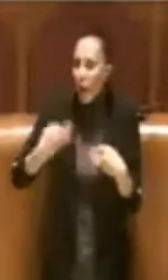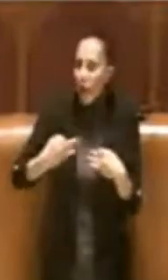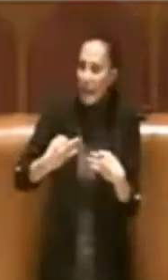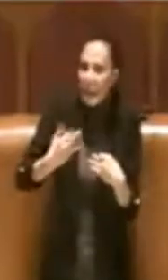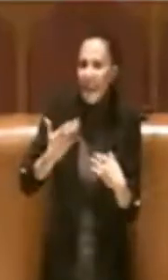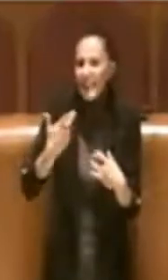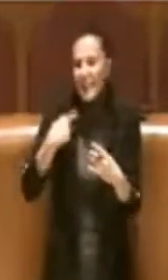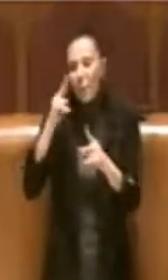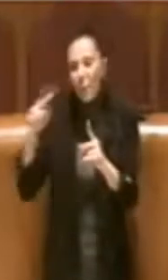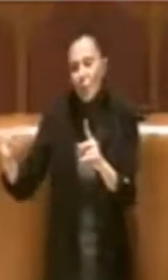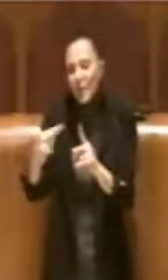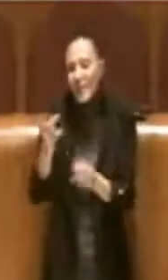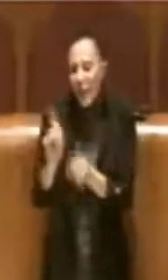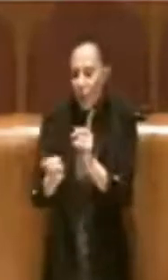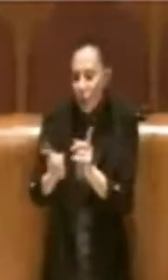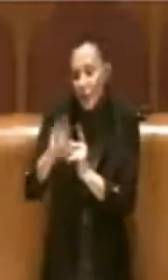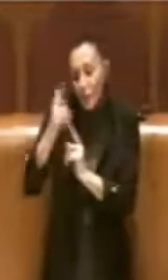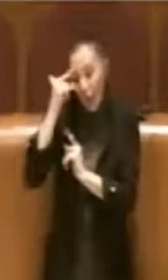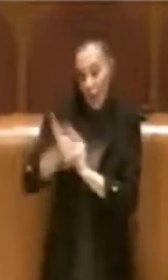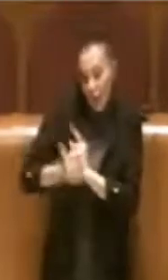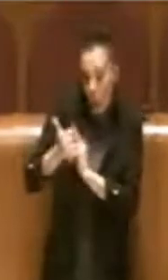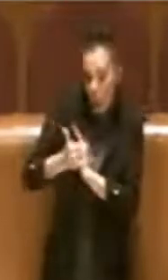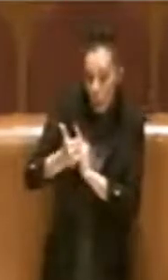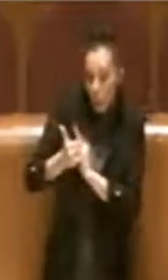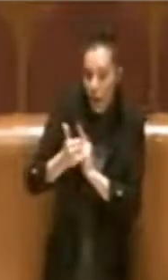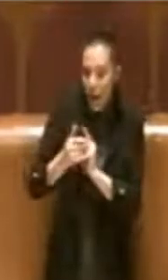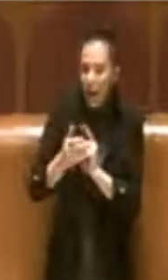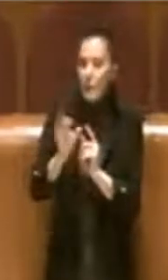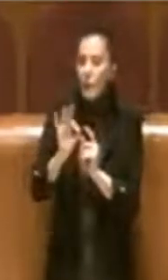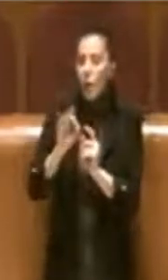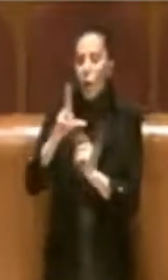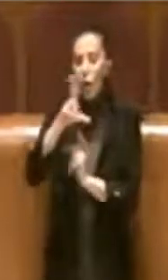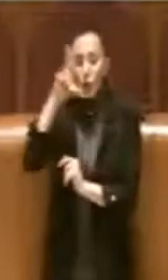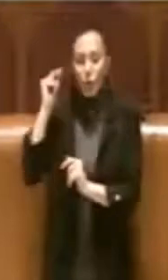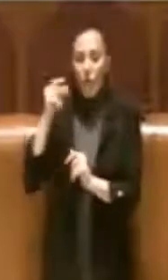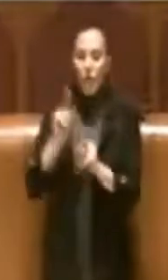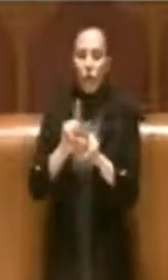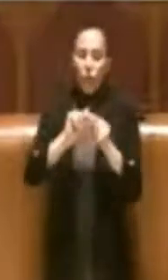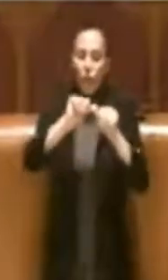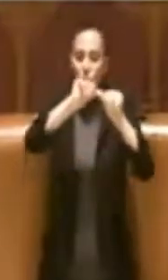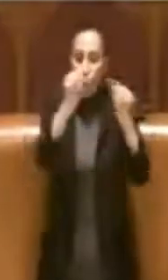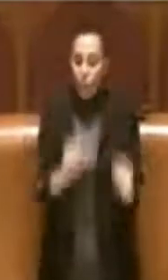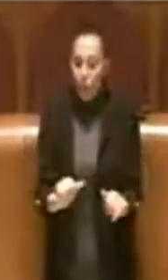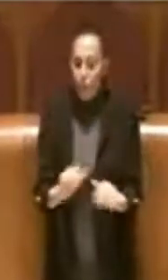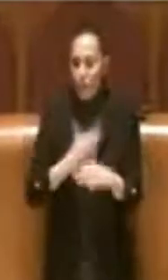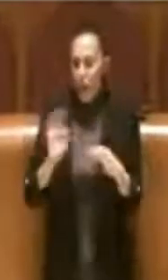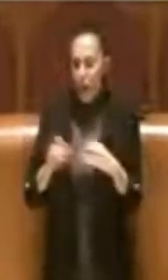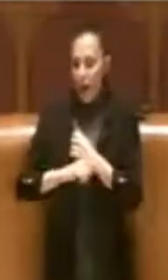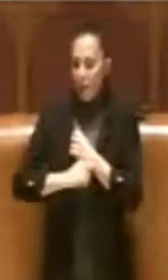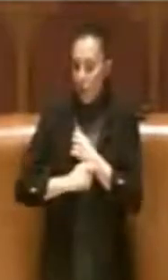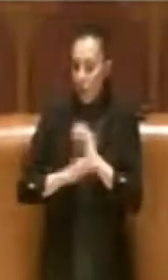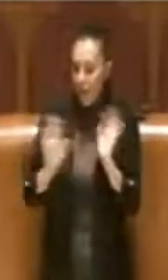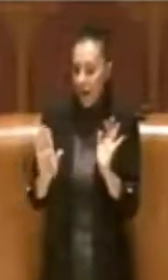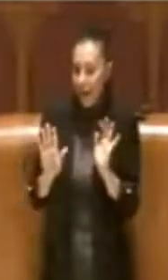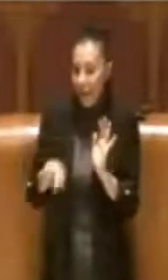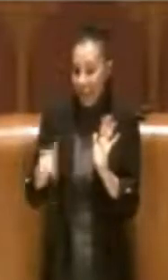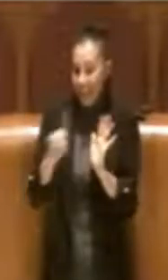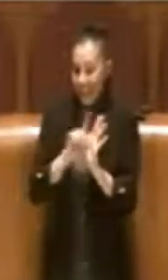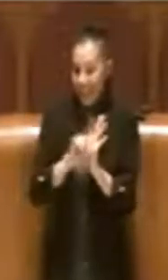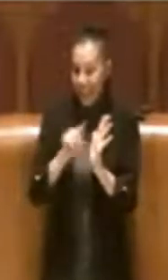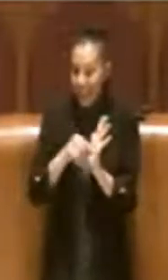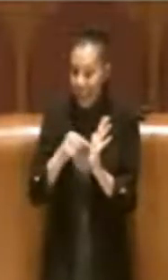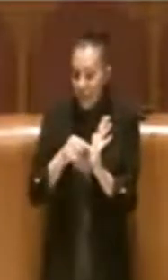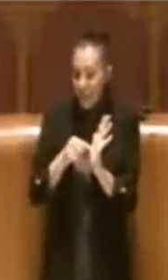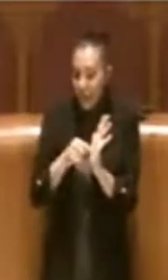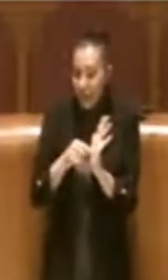vista politico, dal punto di vista intellettuale, cioè un riconoscimento formale di fronte alla città che effettivamente questa delibera